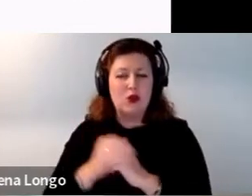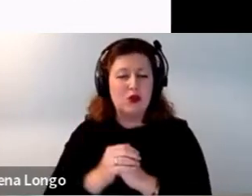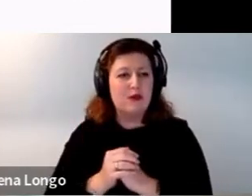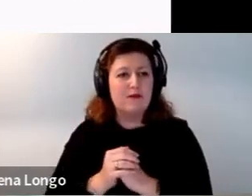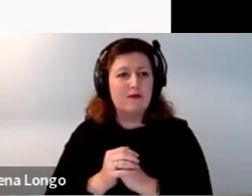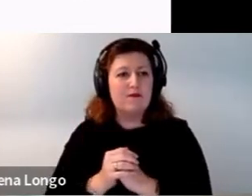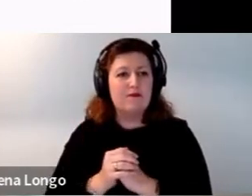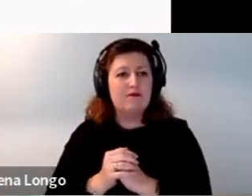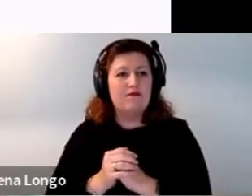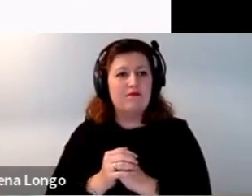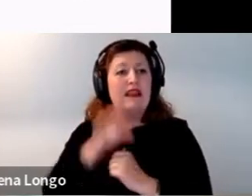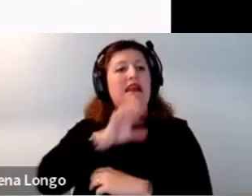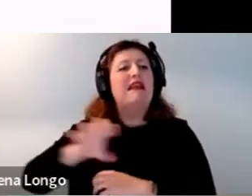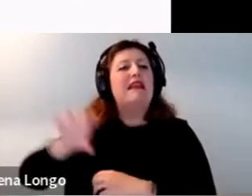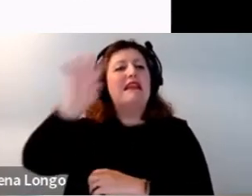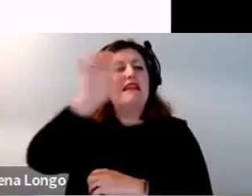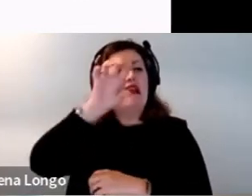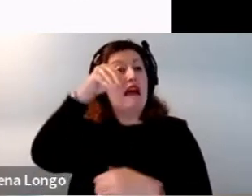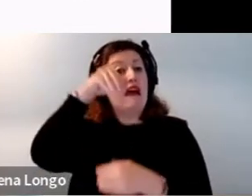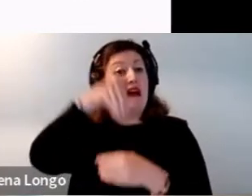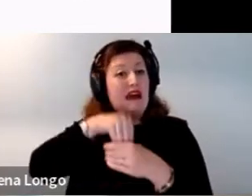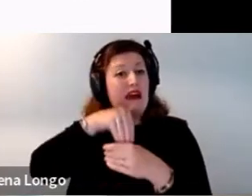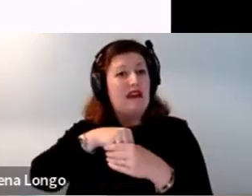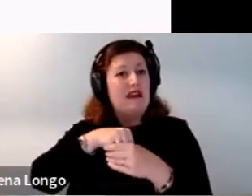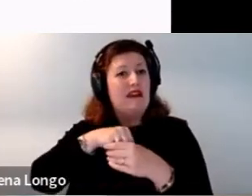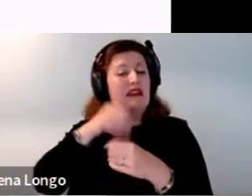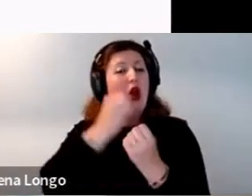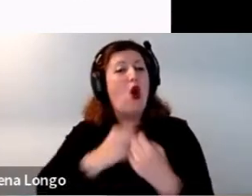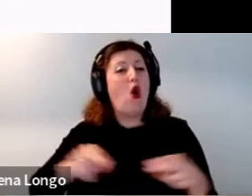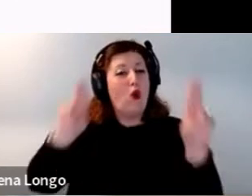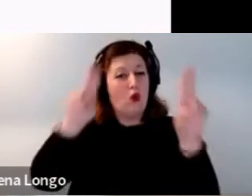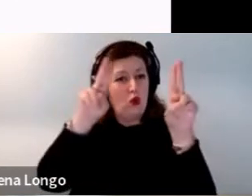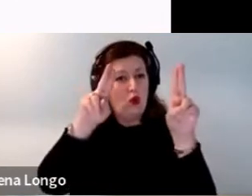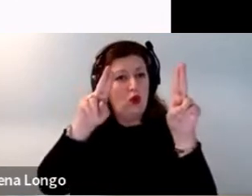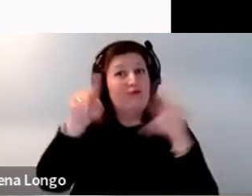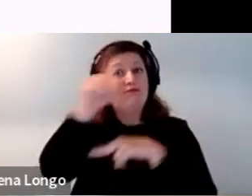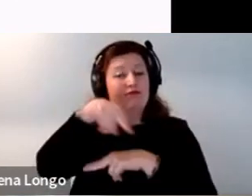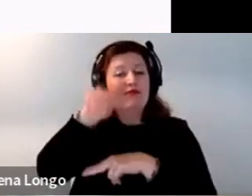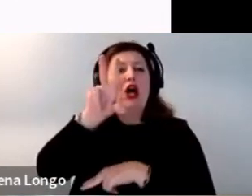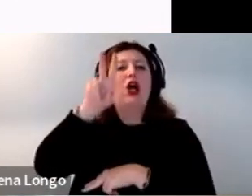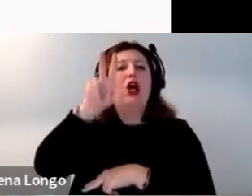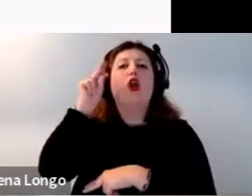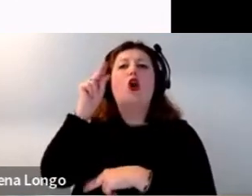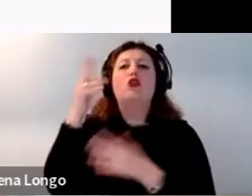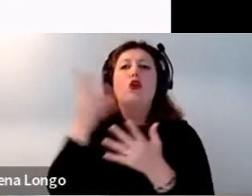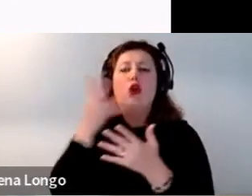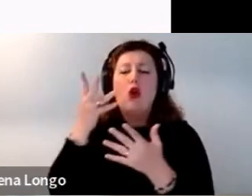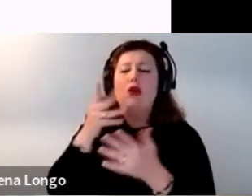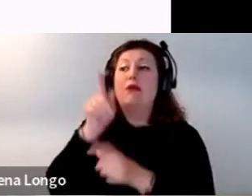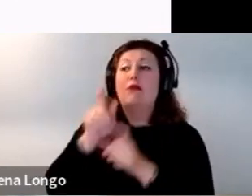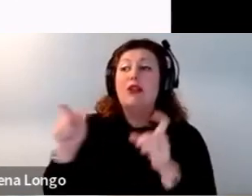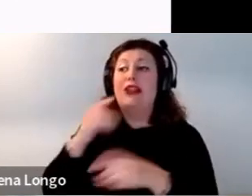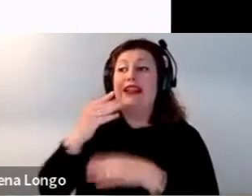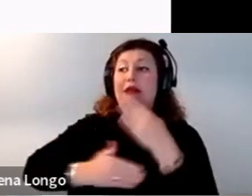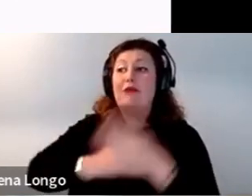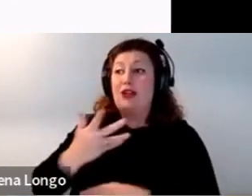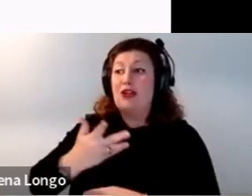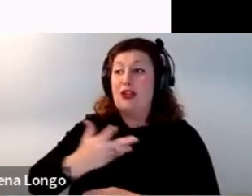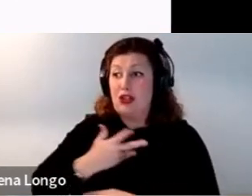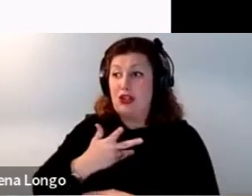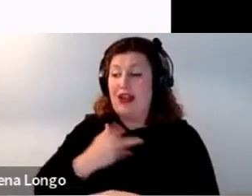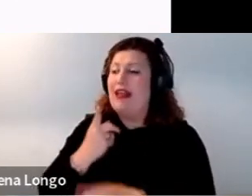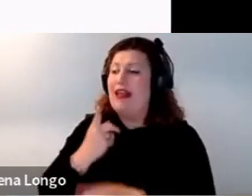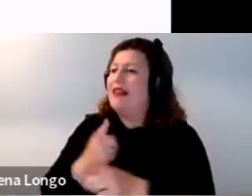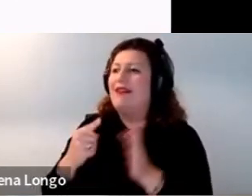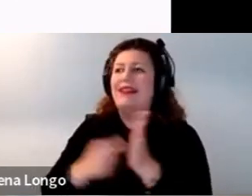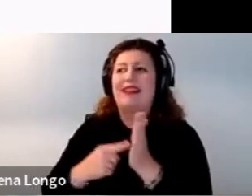stati parti che hanno sottoscritto la convenzione riconoscono il diritto delle persone con disabilità